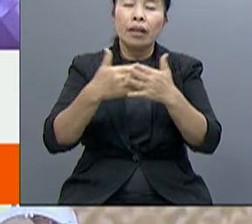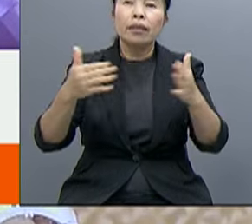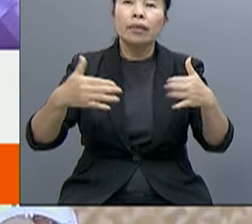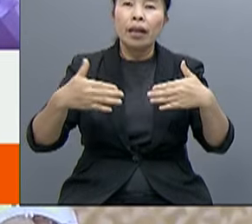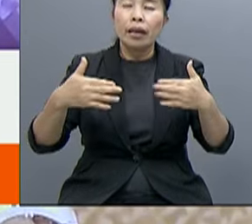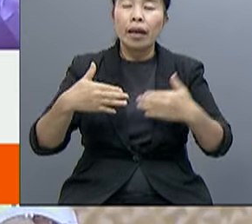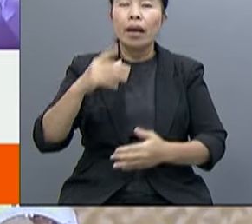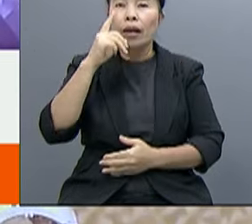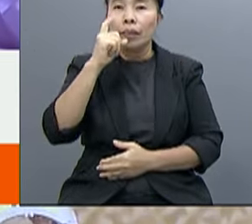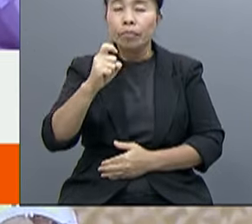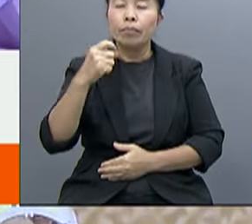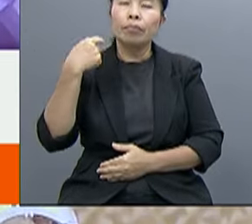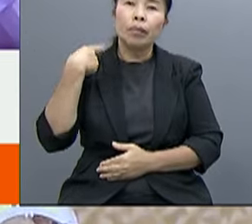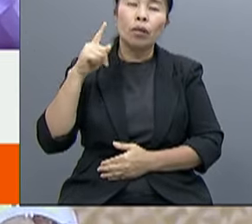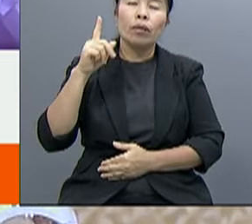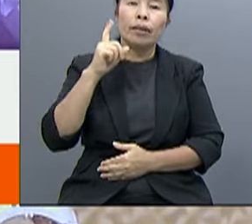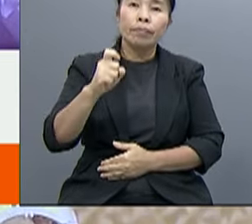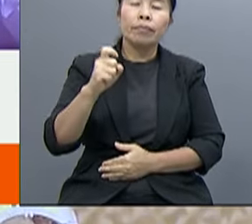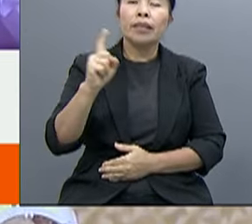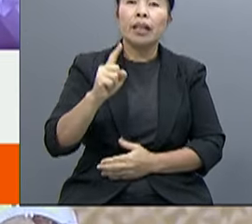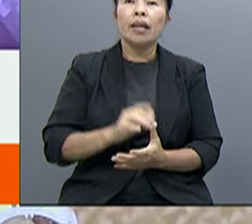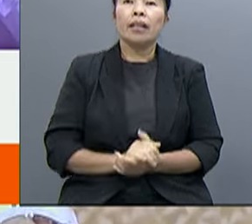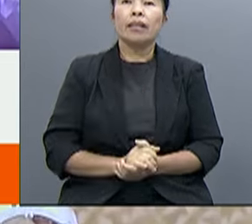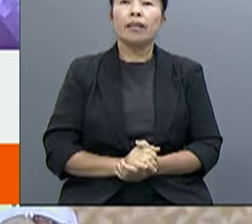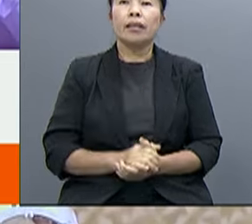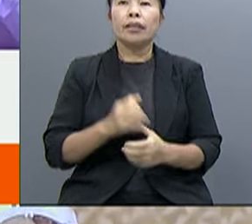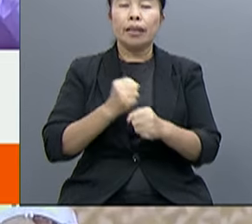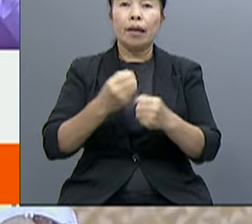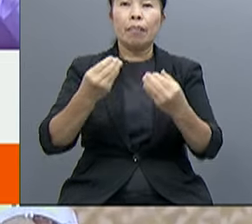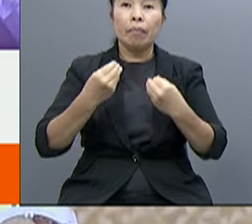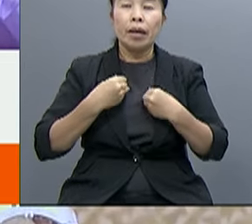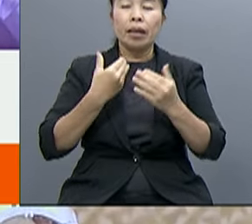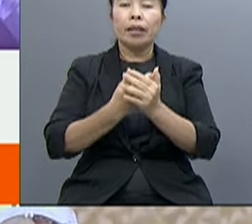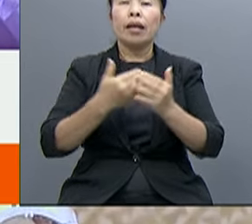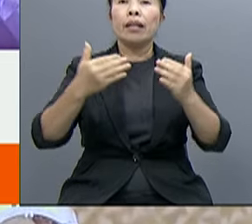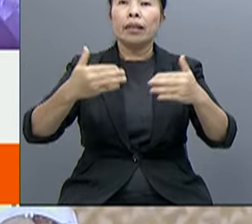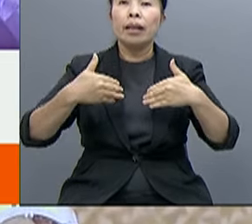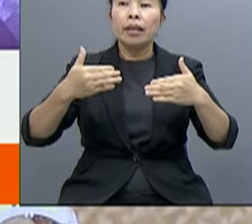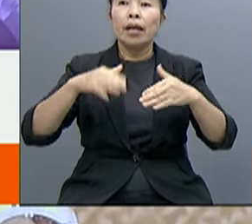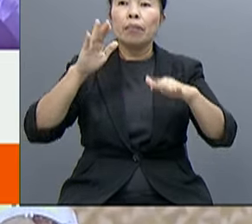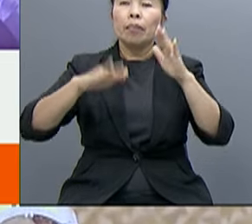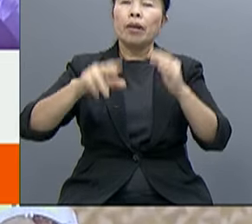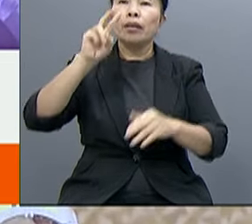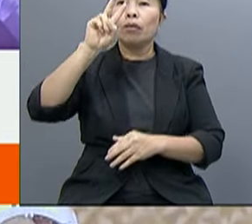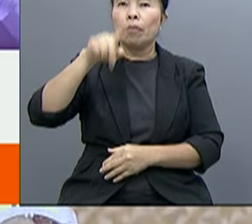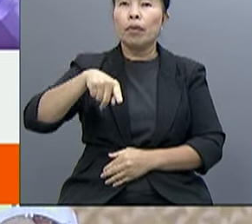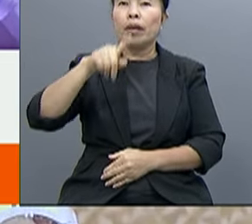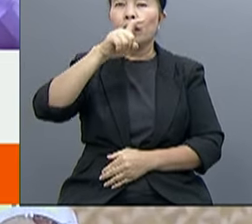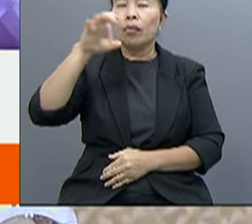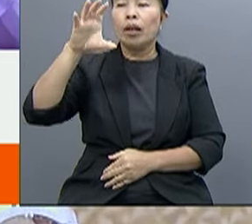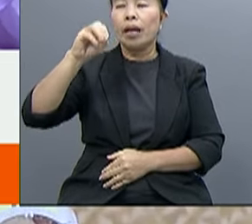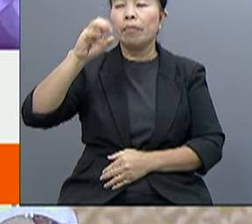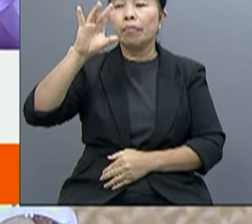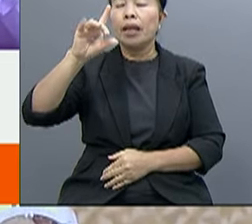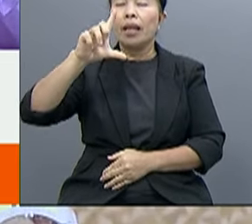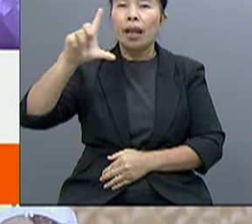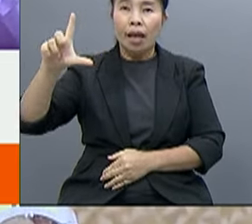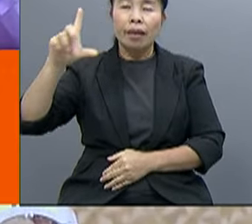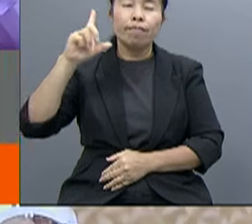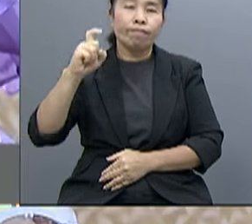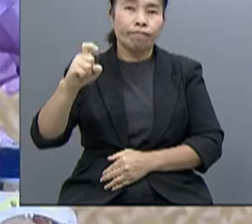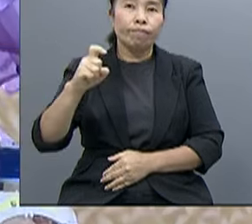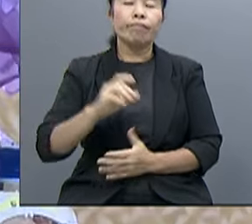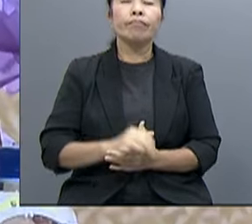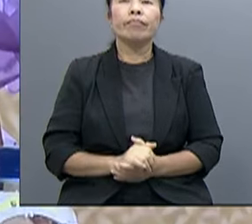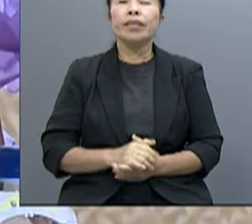ประโยชน์ที่จะได้รับว่าจะทำให้สูญเสียรายได้รวมประมาณ 2,158 ล้านบาทค่ะอย่างไร